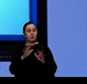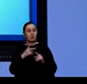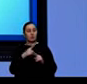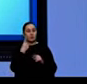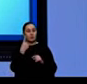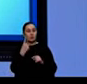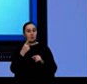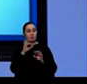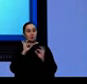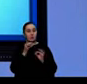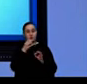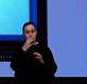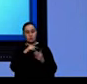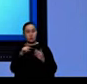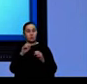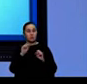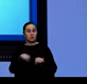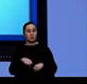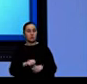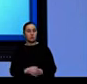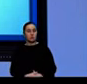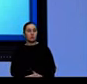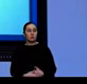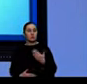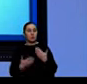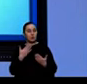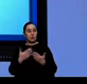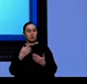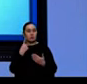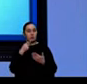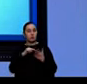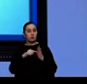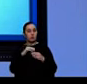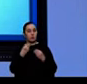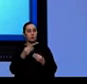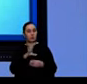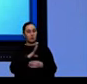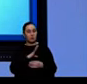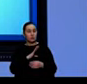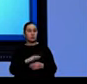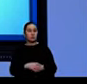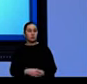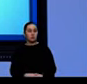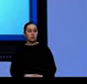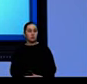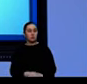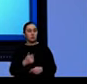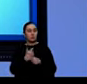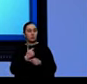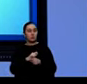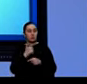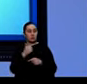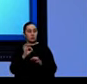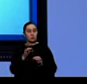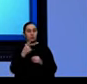faqat bitta to'g'ri chiziq chizish mumkin. Agar bitta nuqta berilgan bo'lsa-chi? Juda